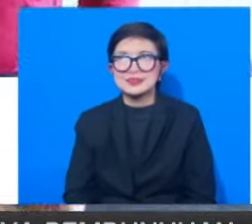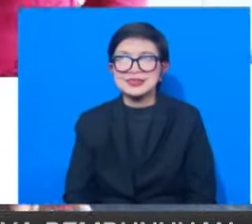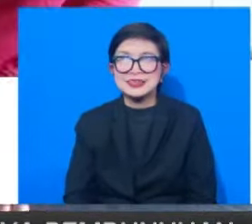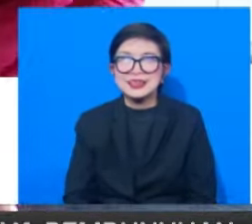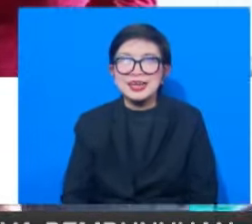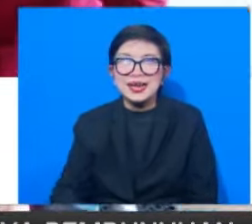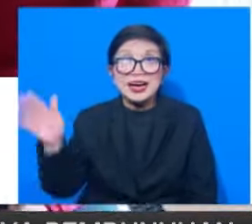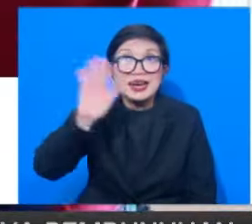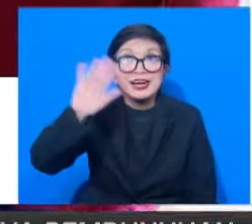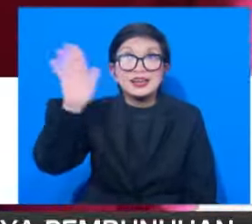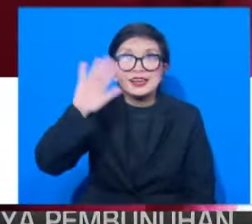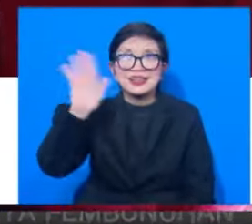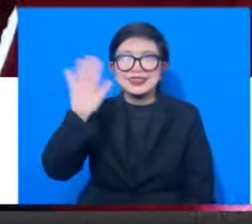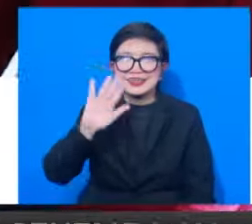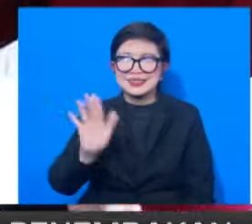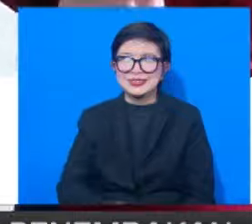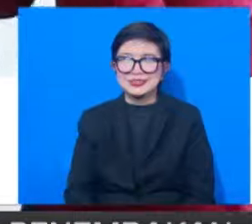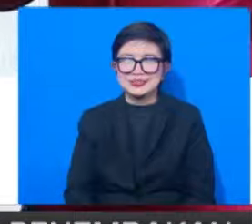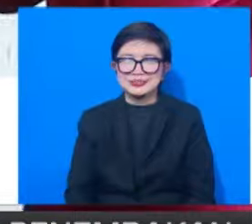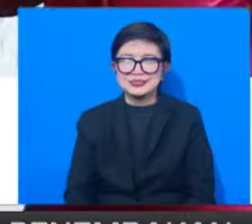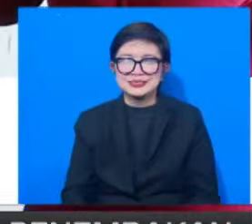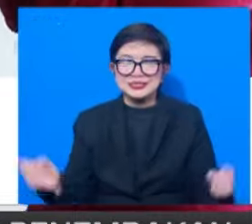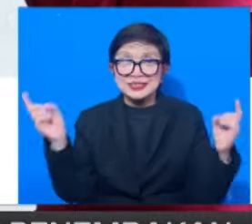Hai Mbak, ketemu lagi.